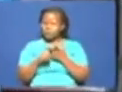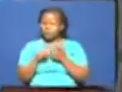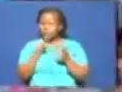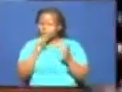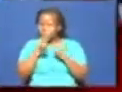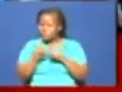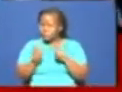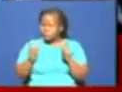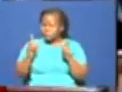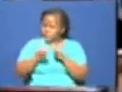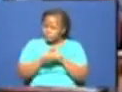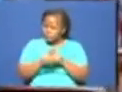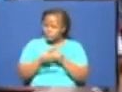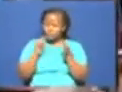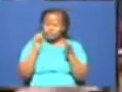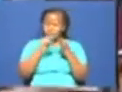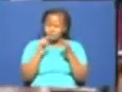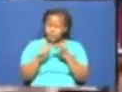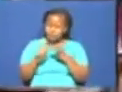tatu ni umoja,